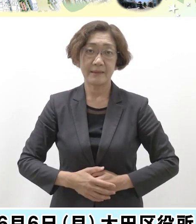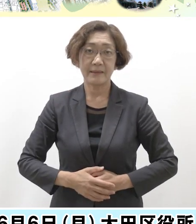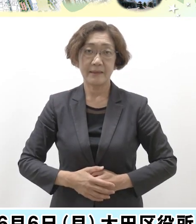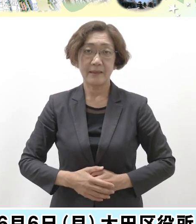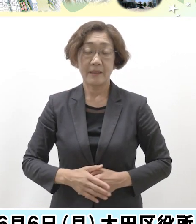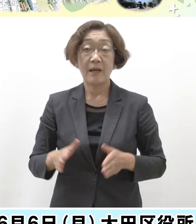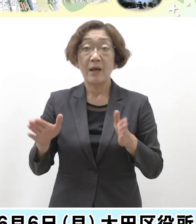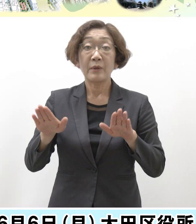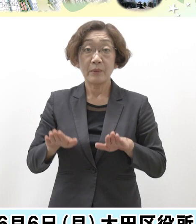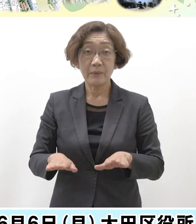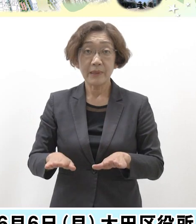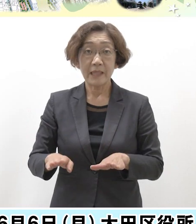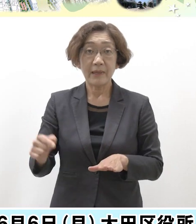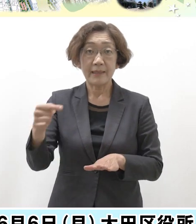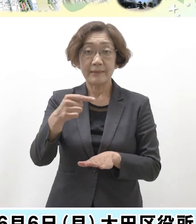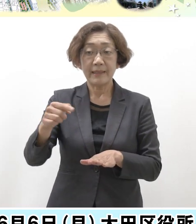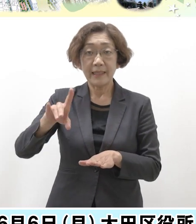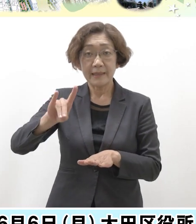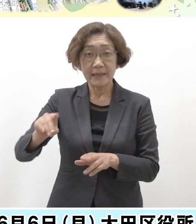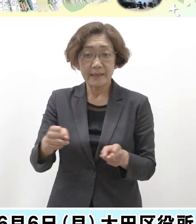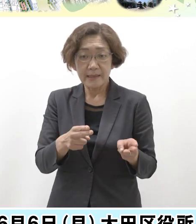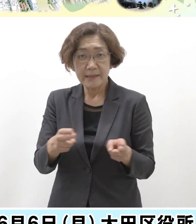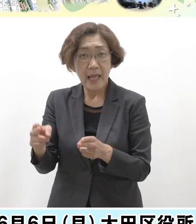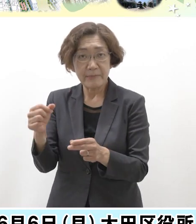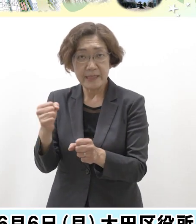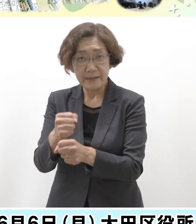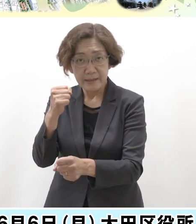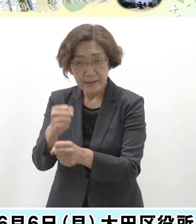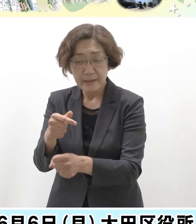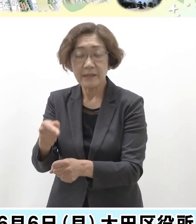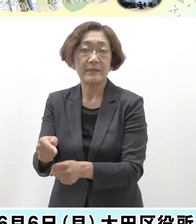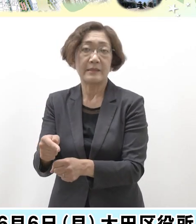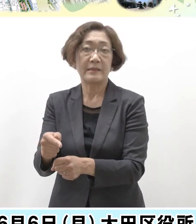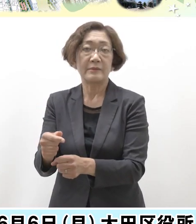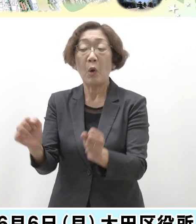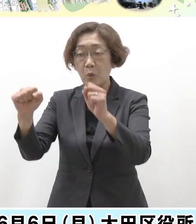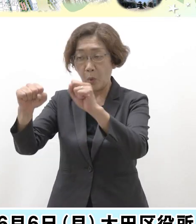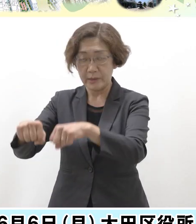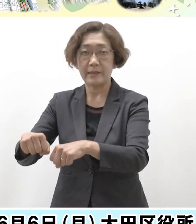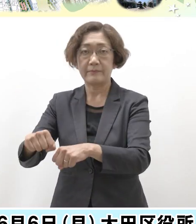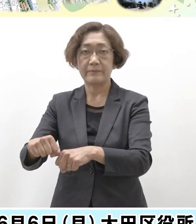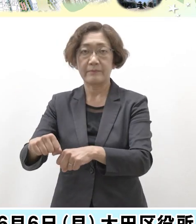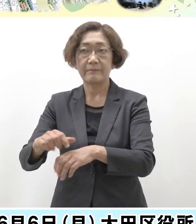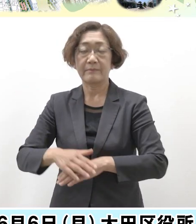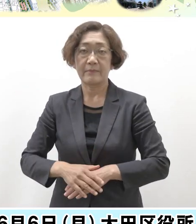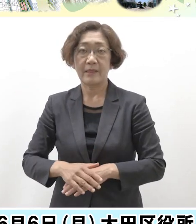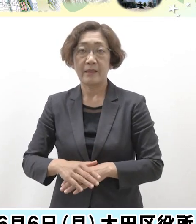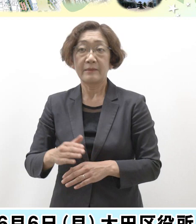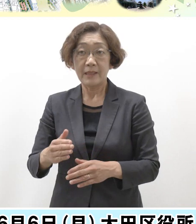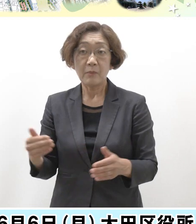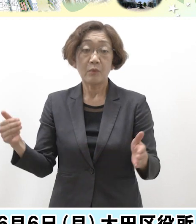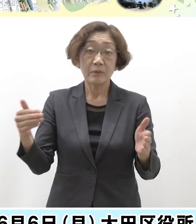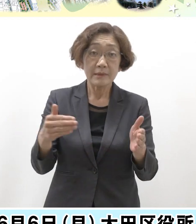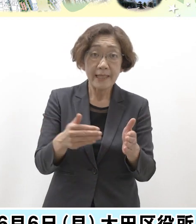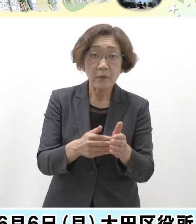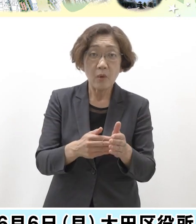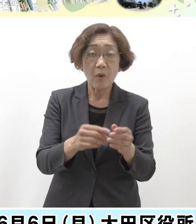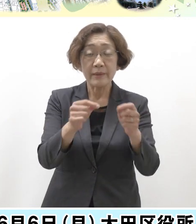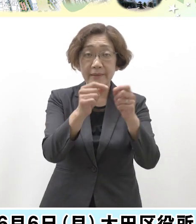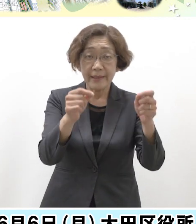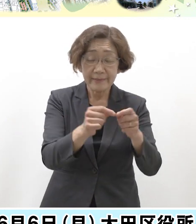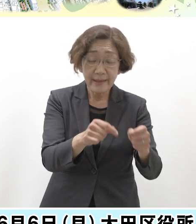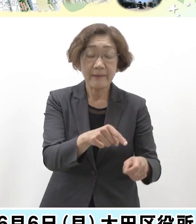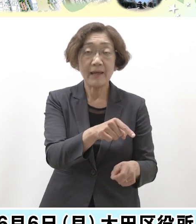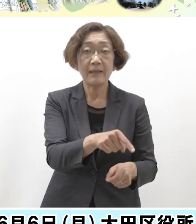備の合意でありますが、この新空港線構想の終着駅は羽田空港であります。これから